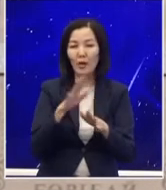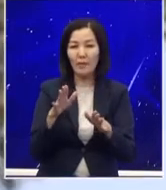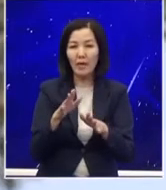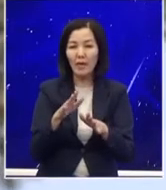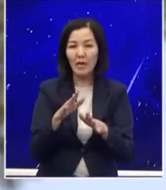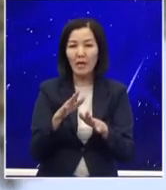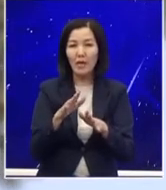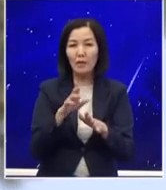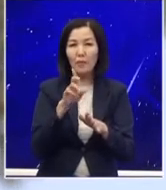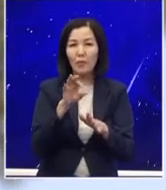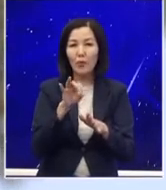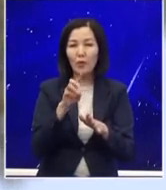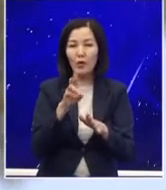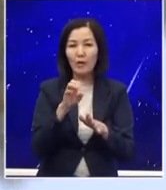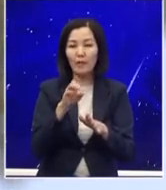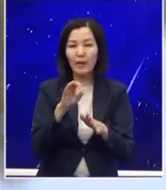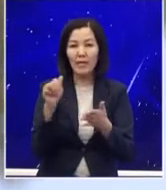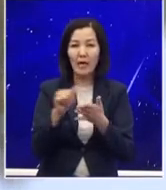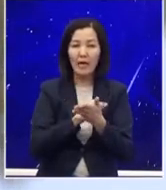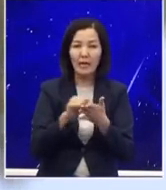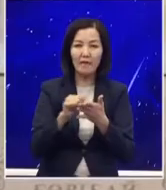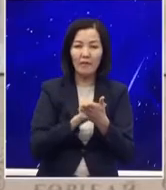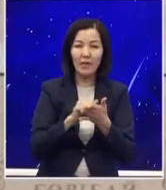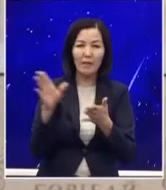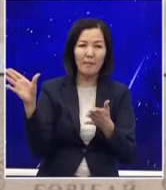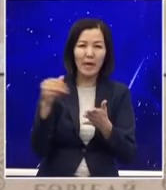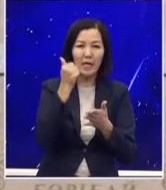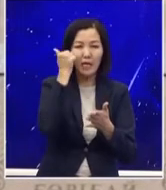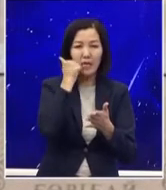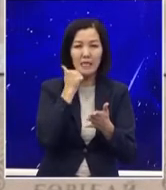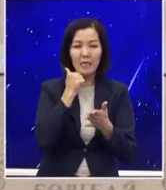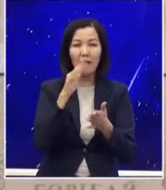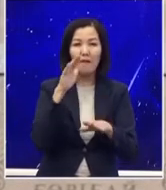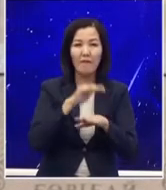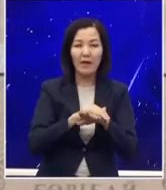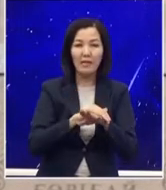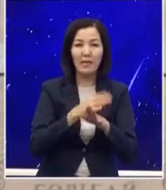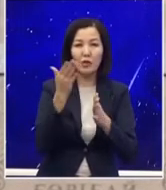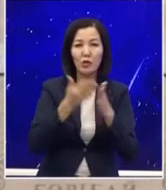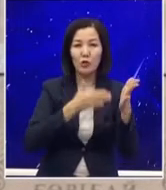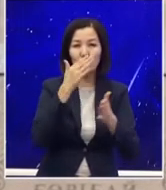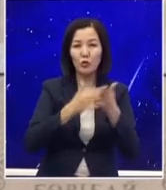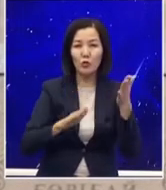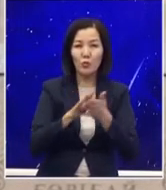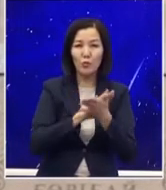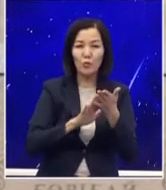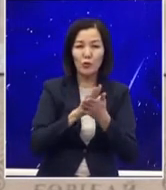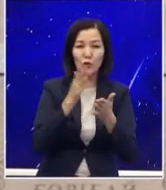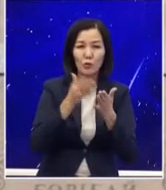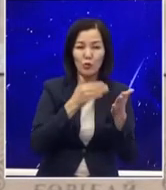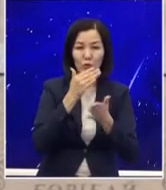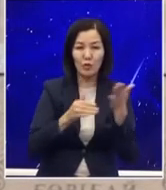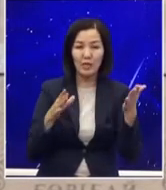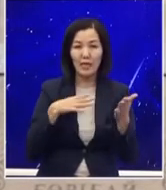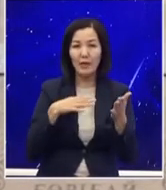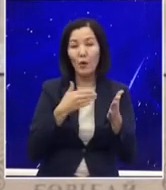есімін архивтегі бүткіл Бөрбай туралы құжаттарды барлық деректердің бәрін көзін жойды. Сол себепті